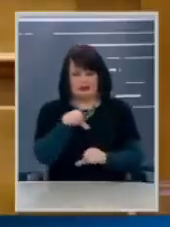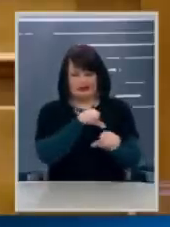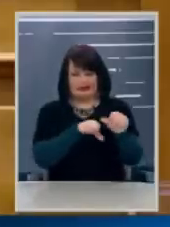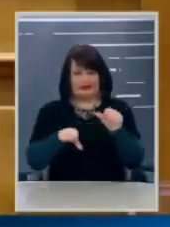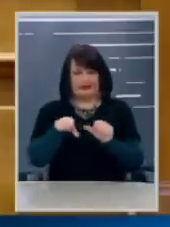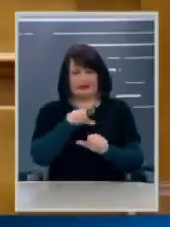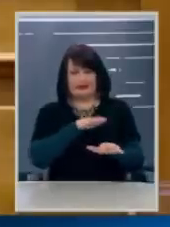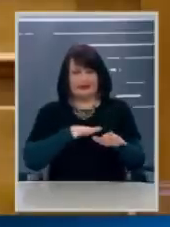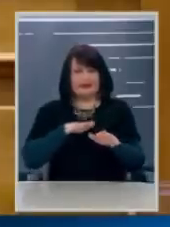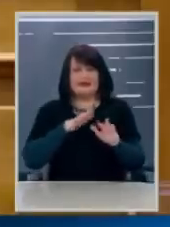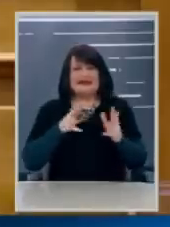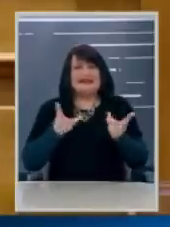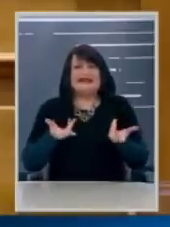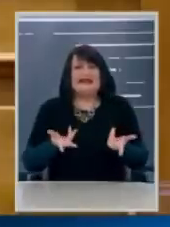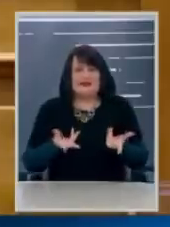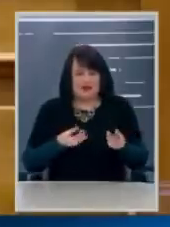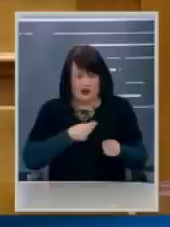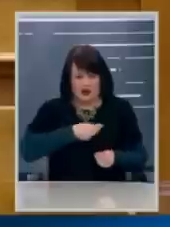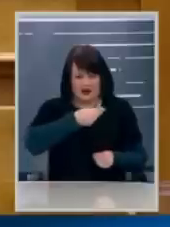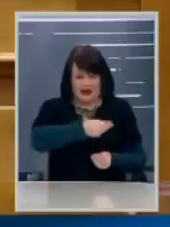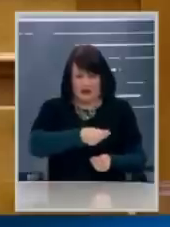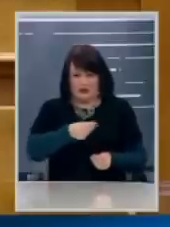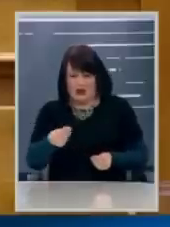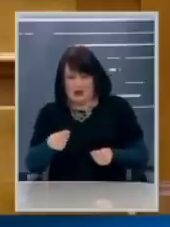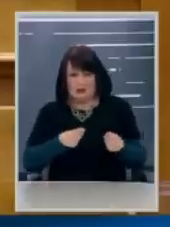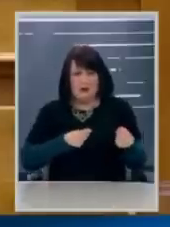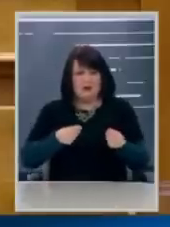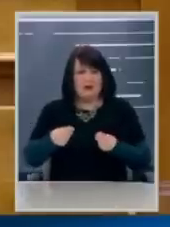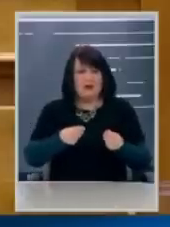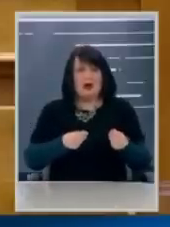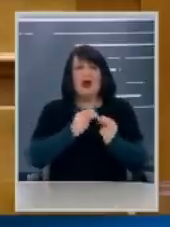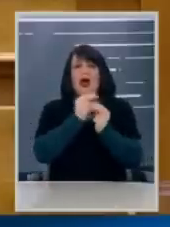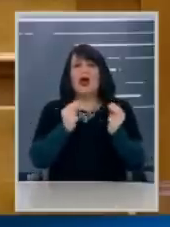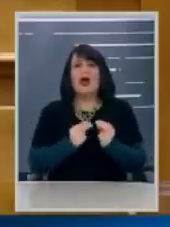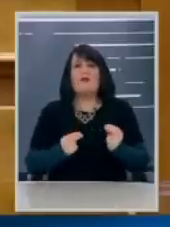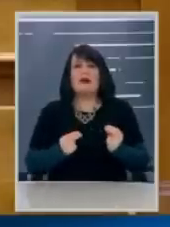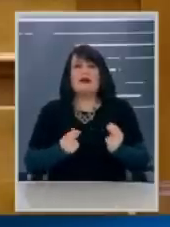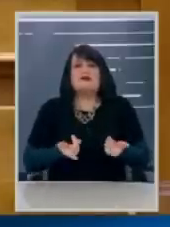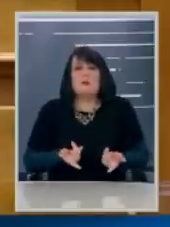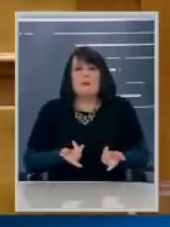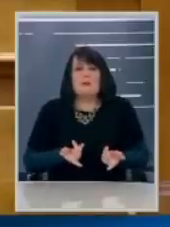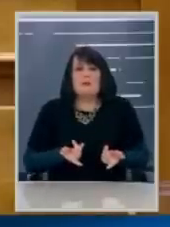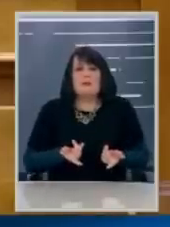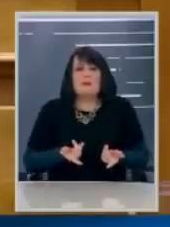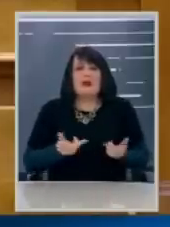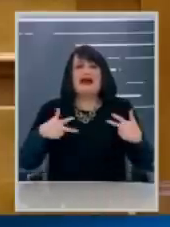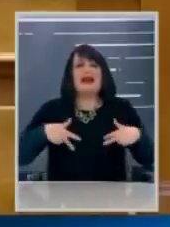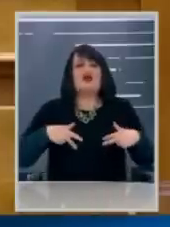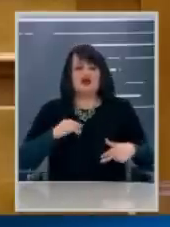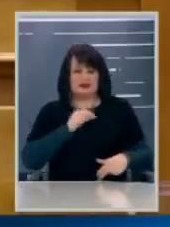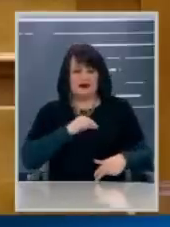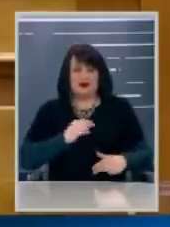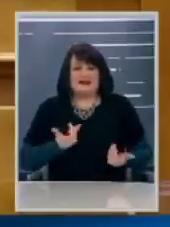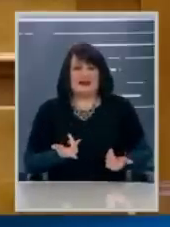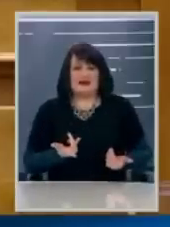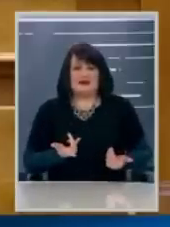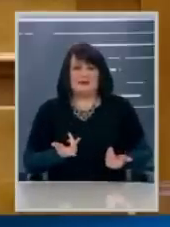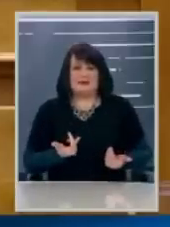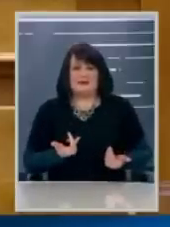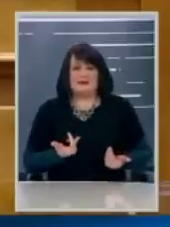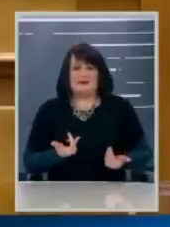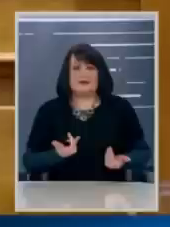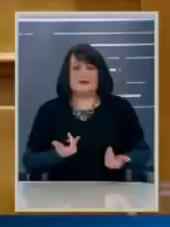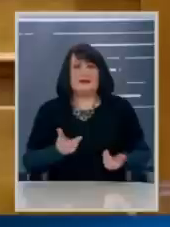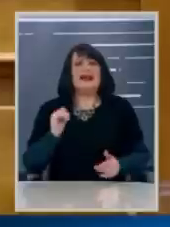τι είδους δοσοληψία είναι και τι αποτέλεσμα επιφέρει εις το κράτος έναντι των